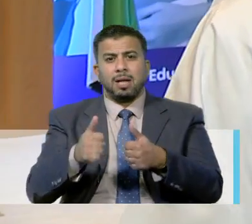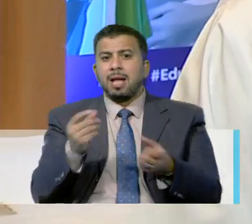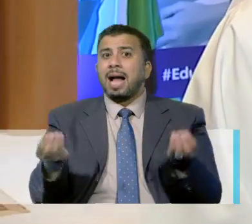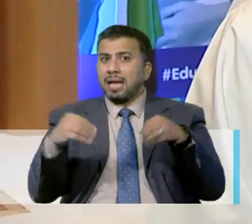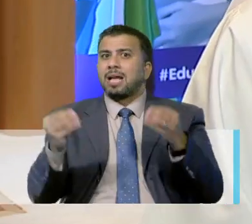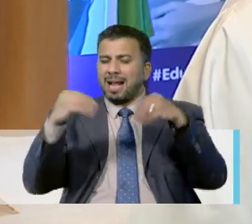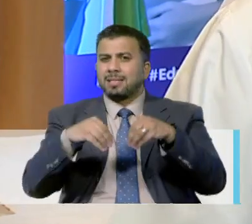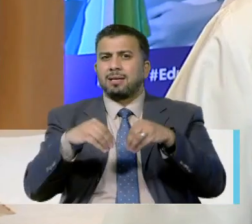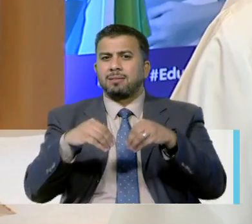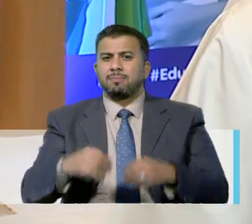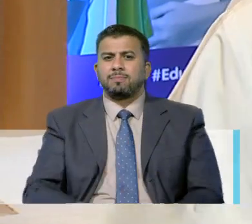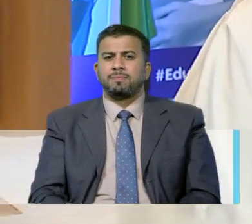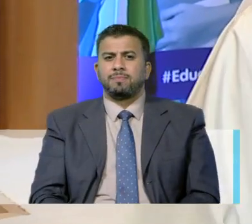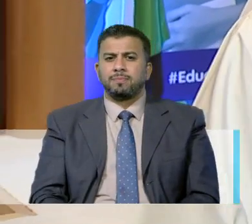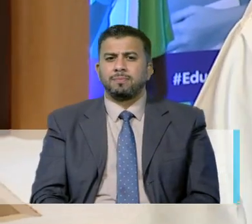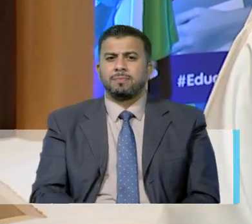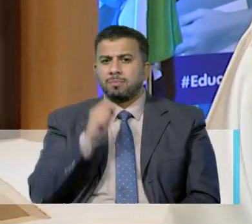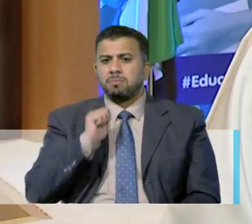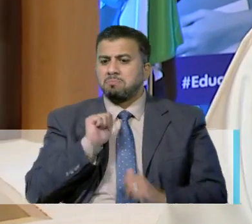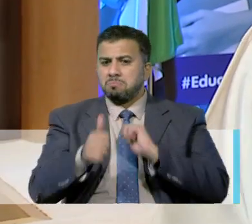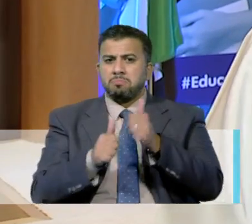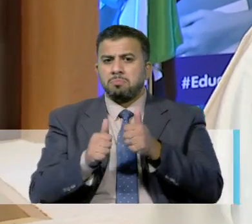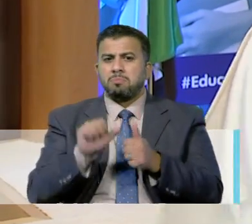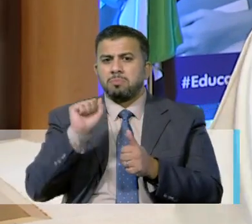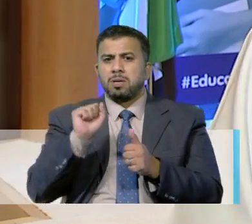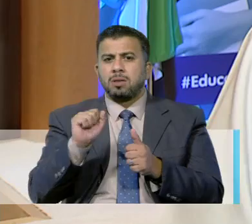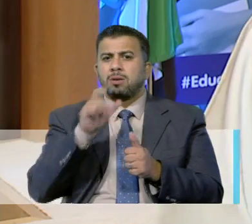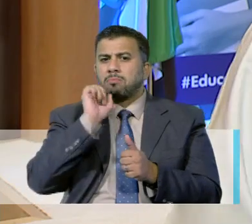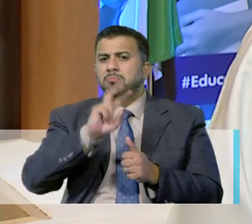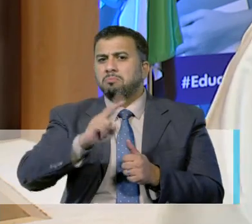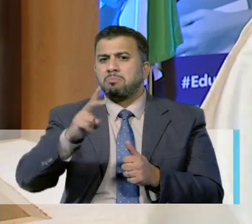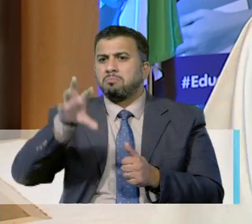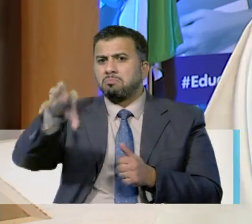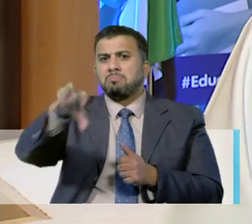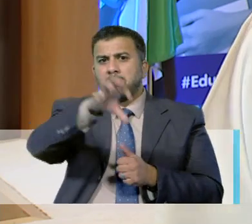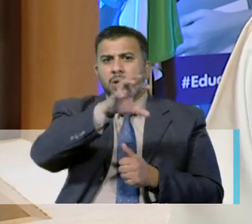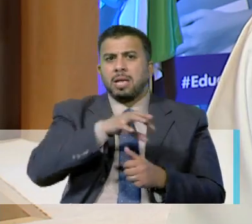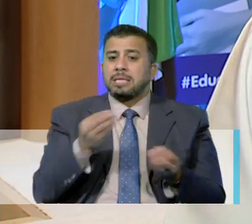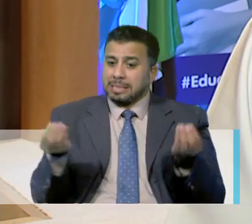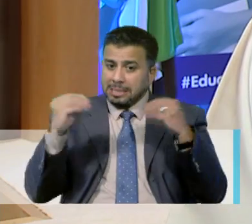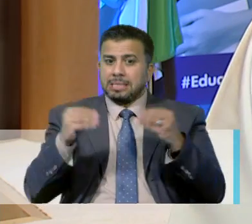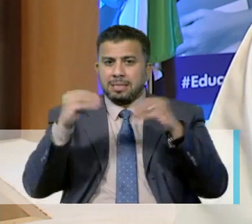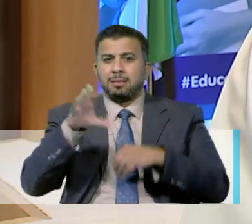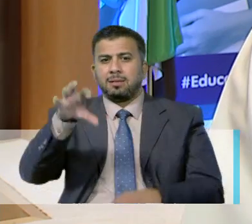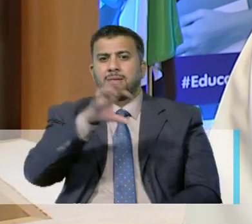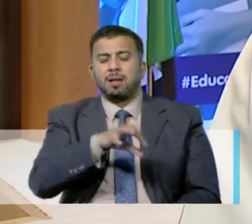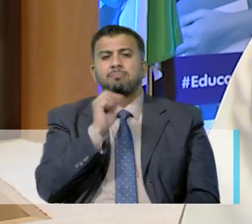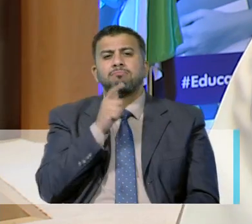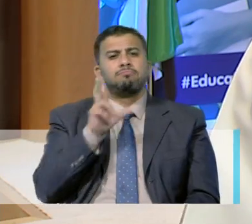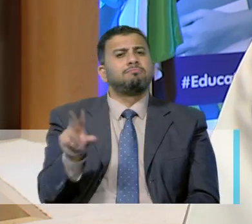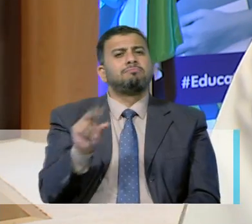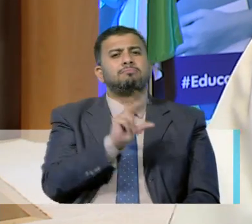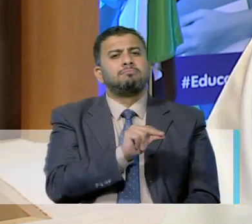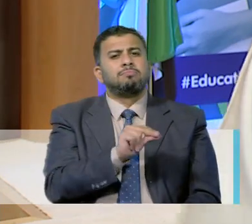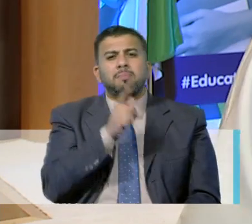أكثر، الولايات اللي مشاركة أو الجامعات من ولايات مختلفة بتكون أكثر متواجدة، وفي نفس الوقت